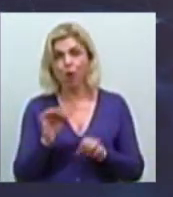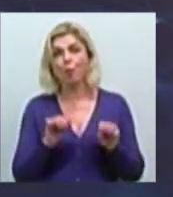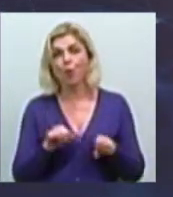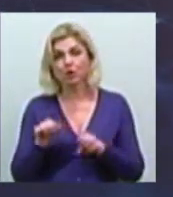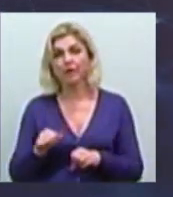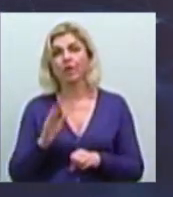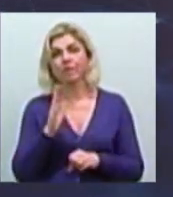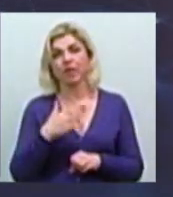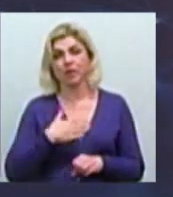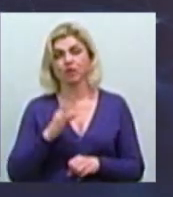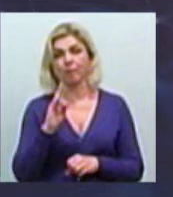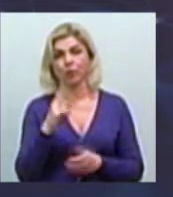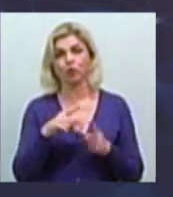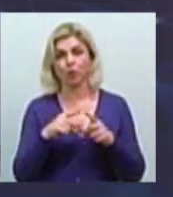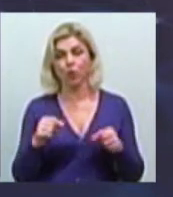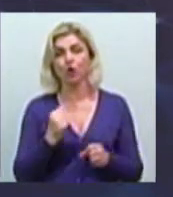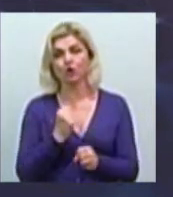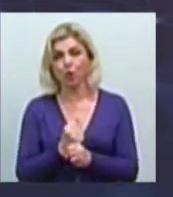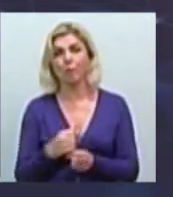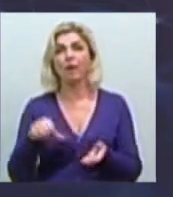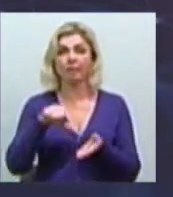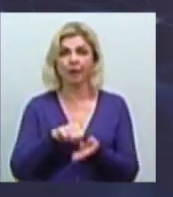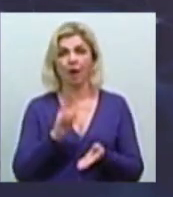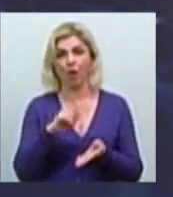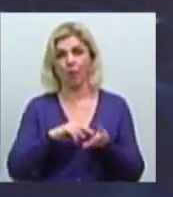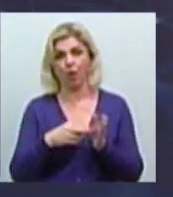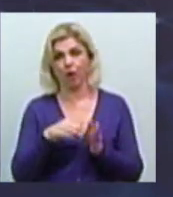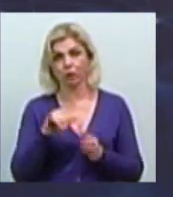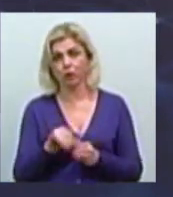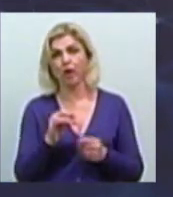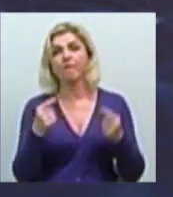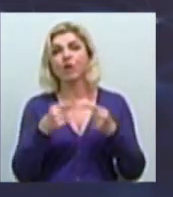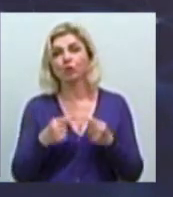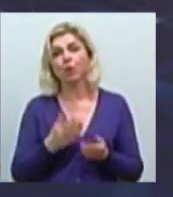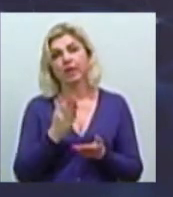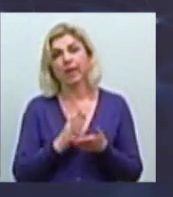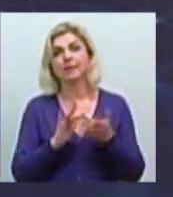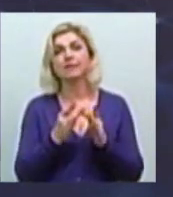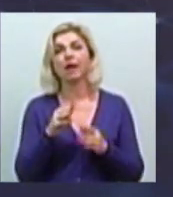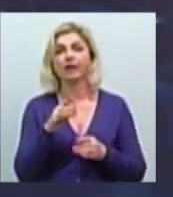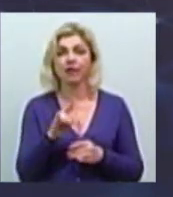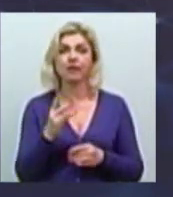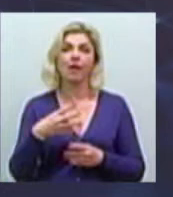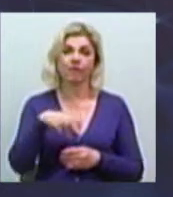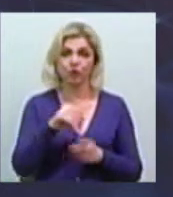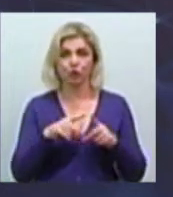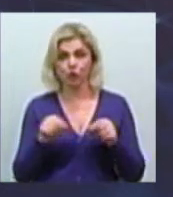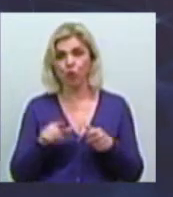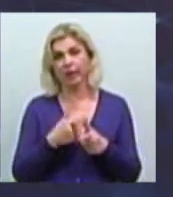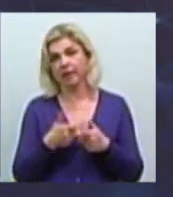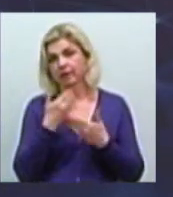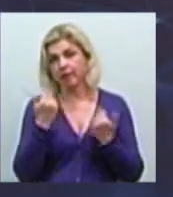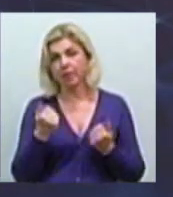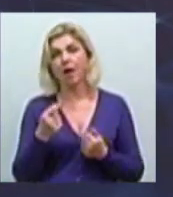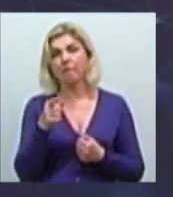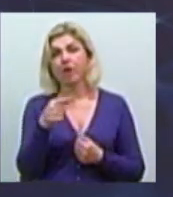наших миколаївських школах, зробити, приєднатися до проєкту? І, відповідно, чи є сайти на всіх школах, чи немає? Те, що ви говорили,